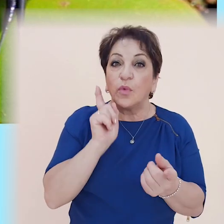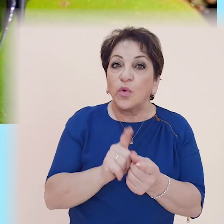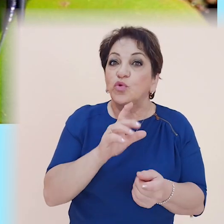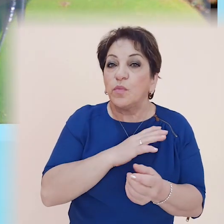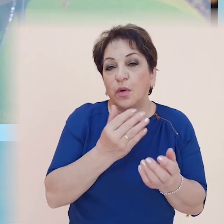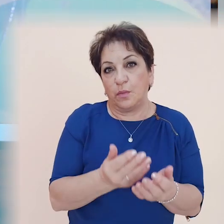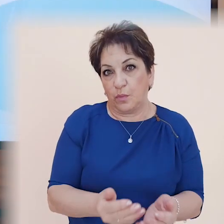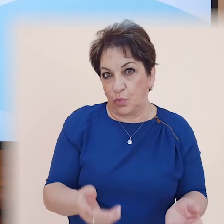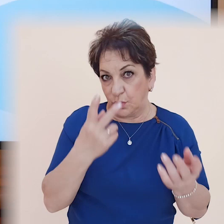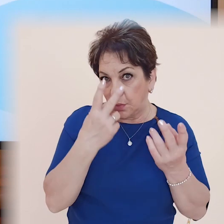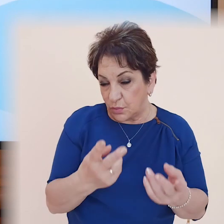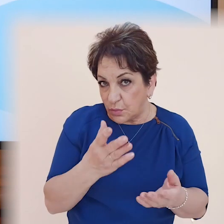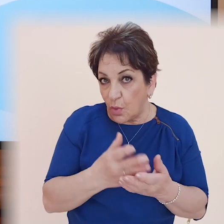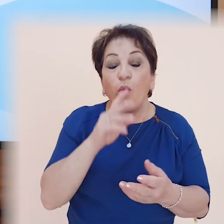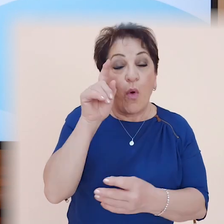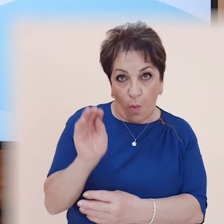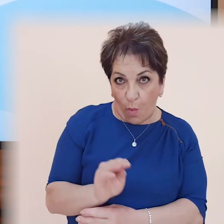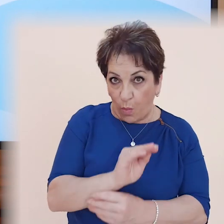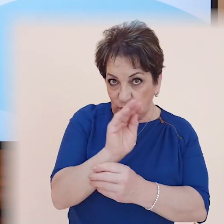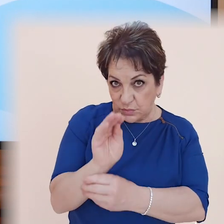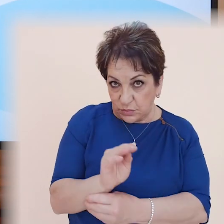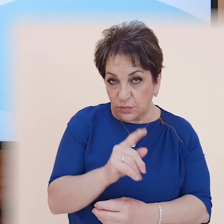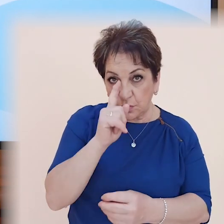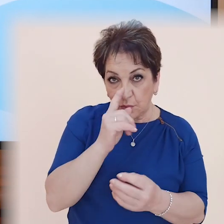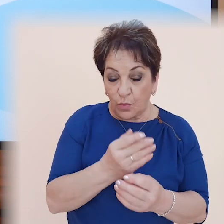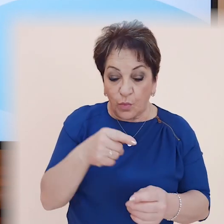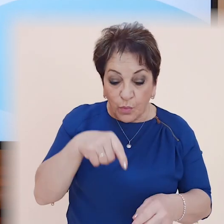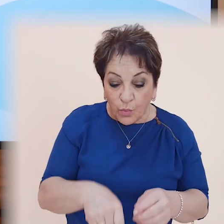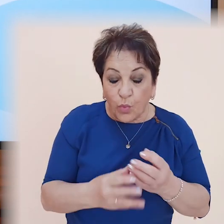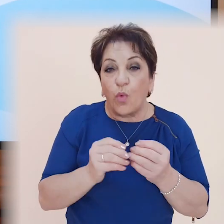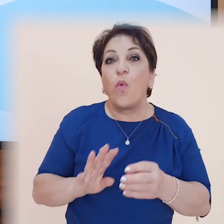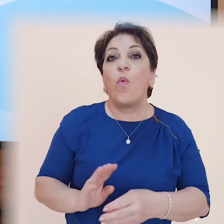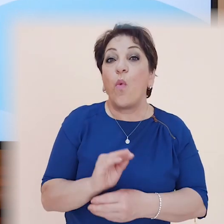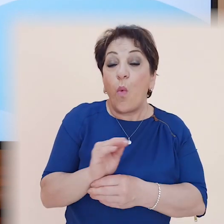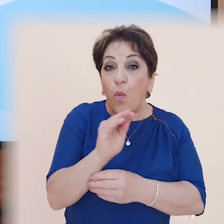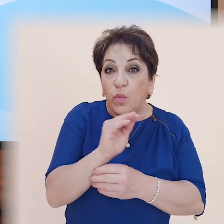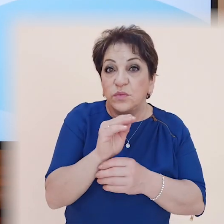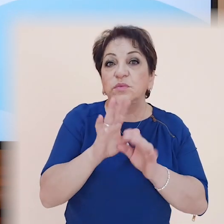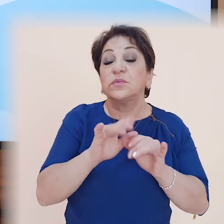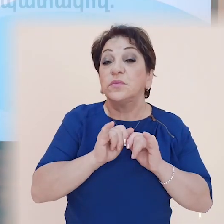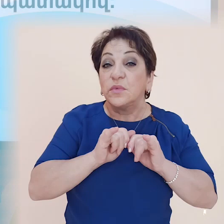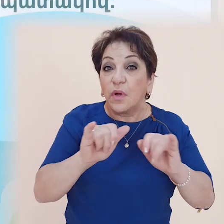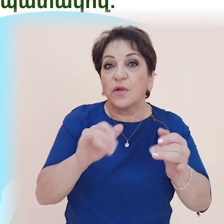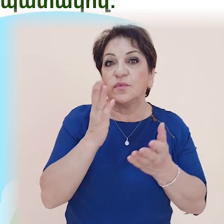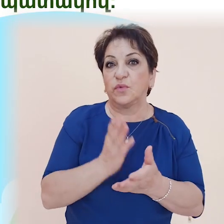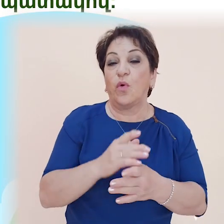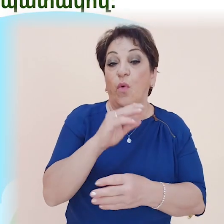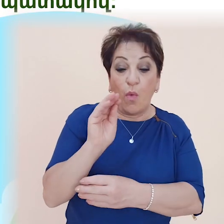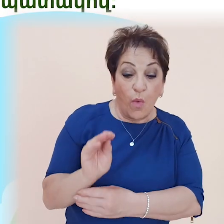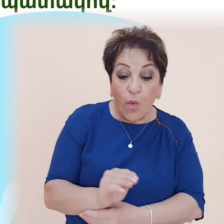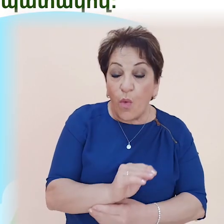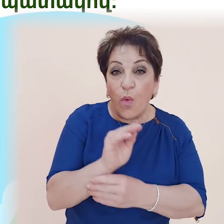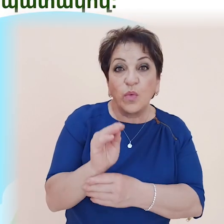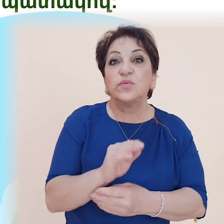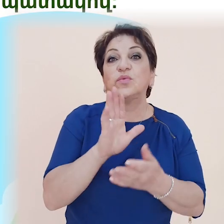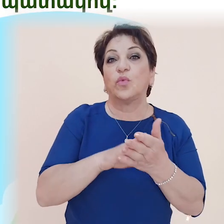ոցեր։ Իրականում, ոցերի միայն որոշ տեսակներ են թունավոր, Հայաստանում տարածված թունավոր ոցերից են